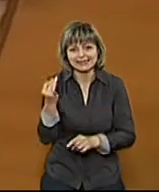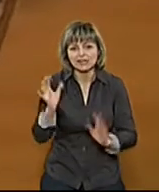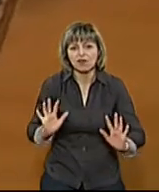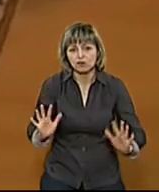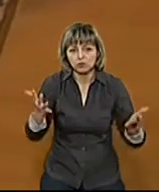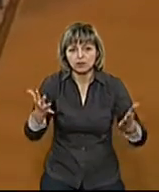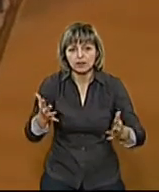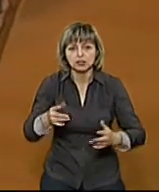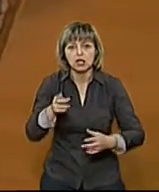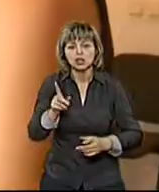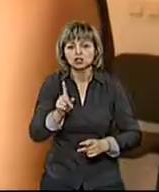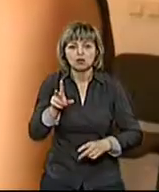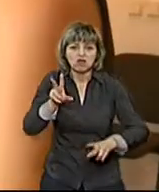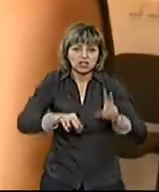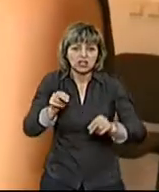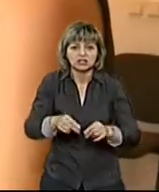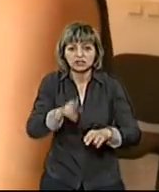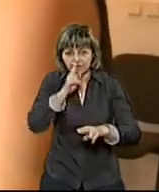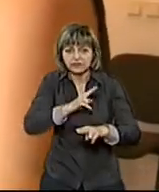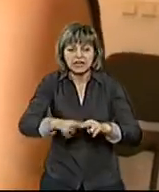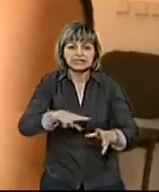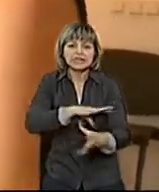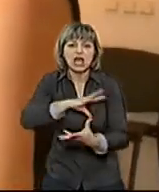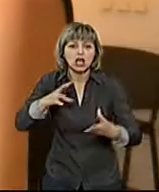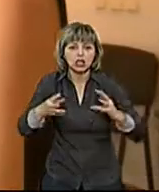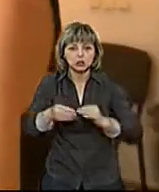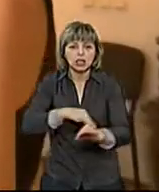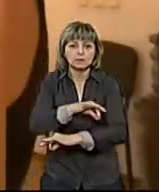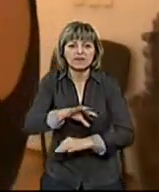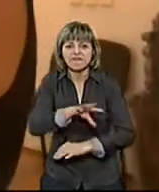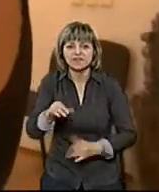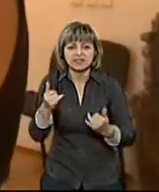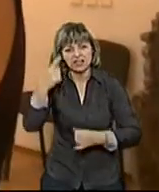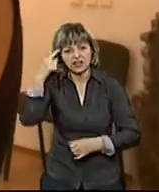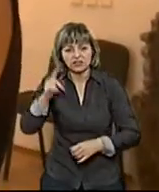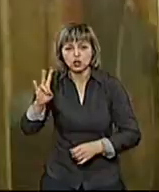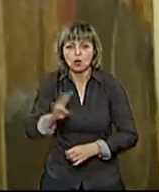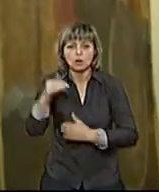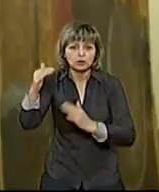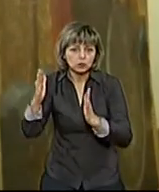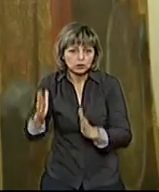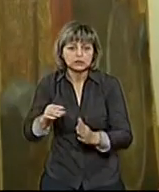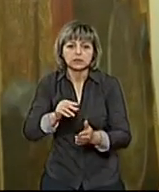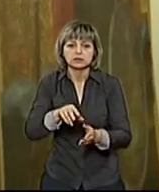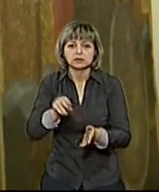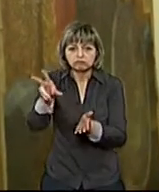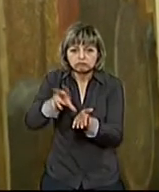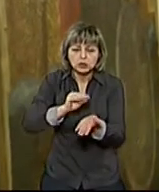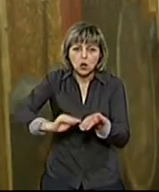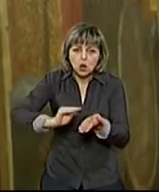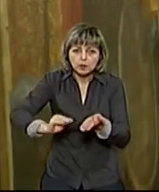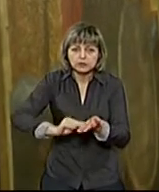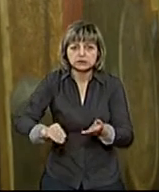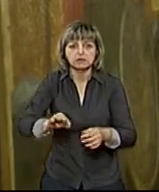бо вважалося втрачено. За результатами проєкту усі нині відомі твори Йова Конзелевича з описами